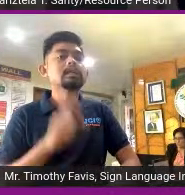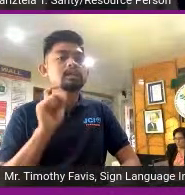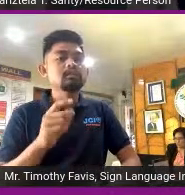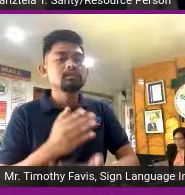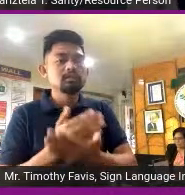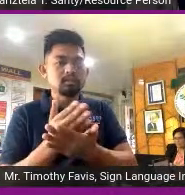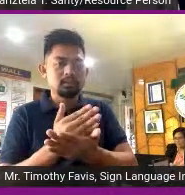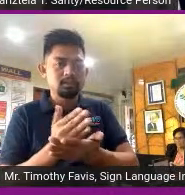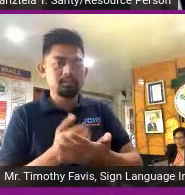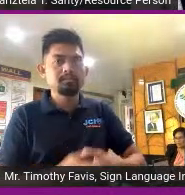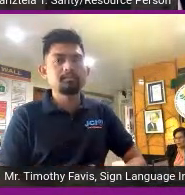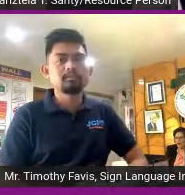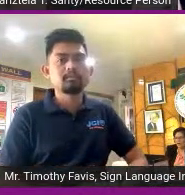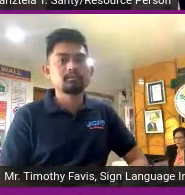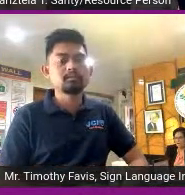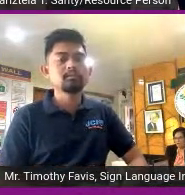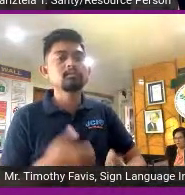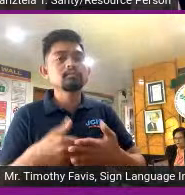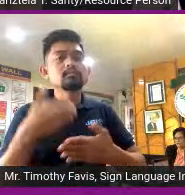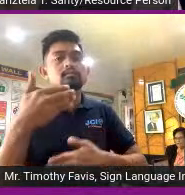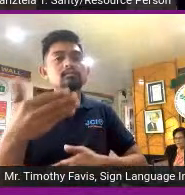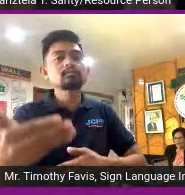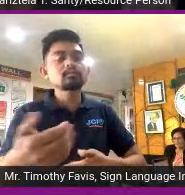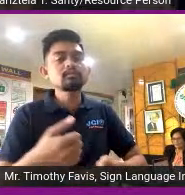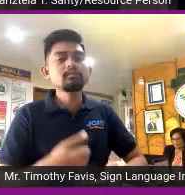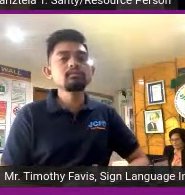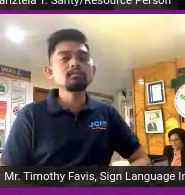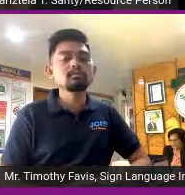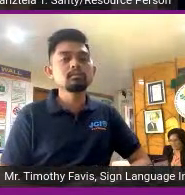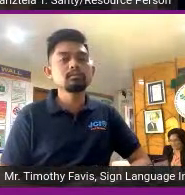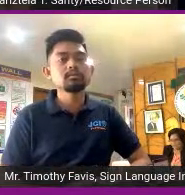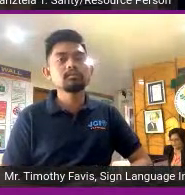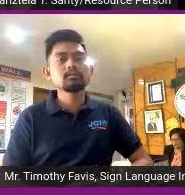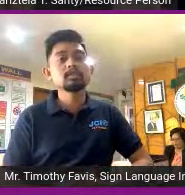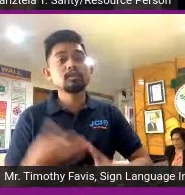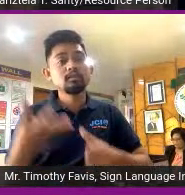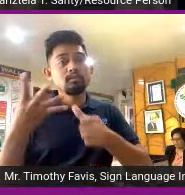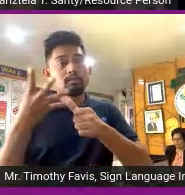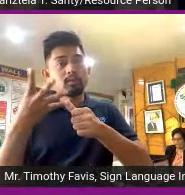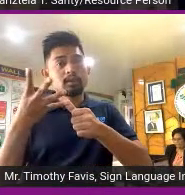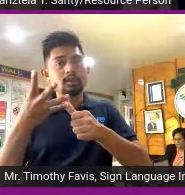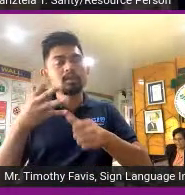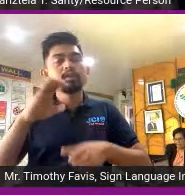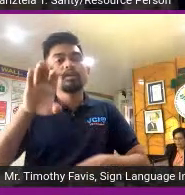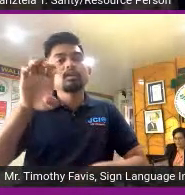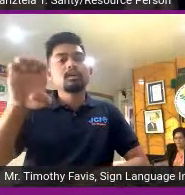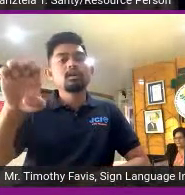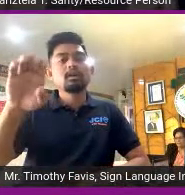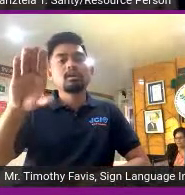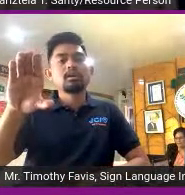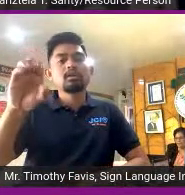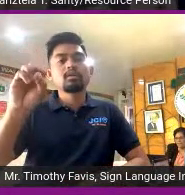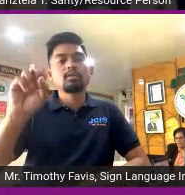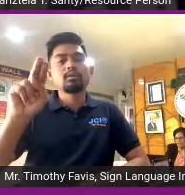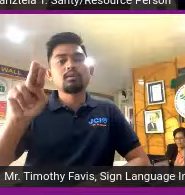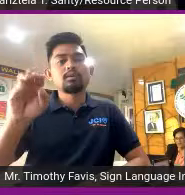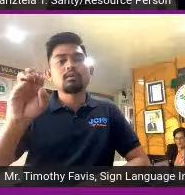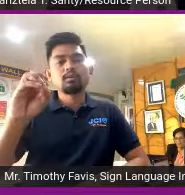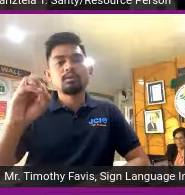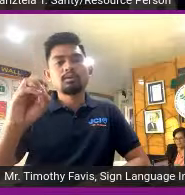na ginagawa. Ito po, ang fourth is economic marginalization. Anong ibig sabihin